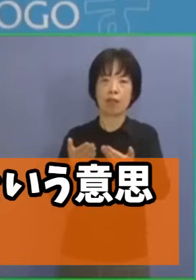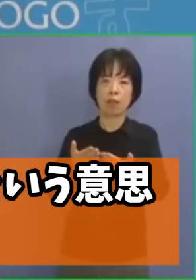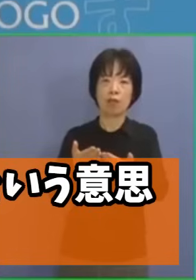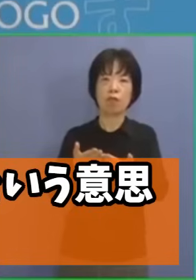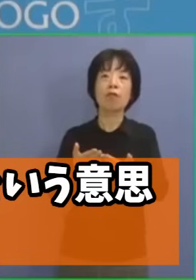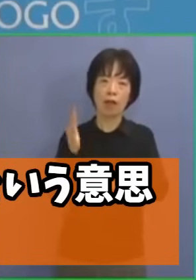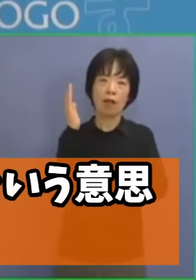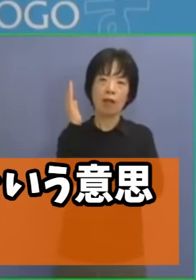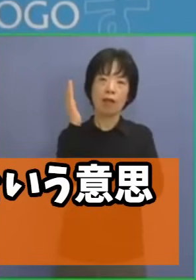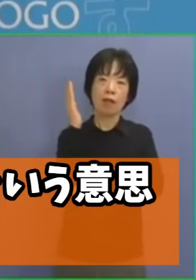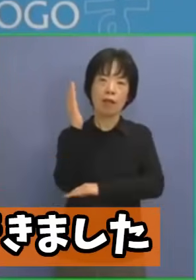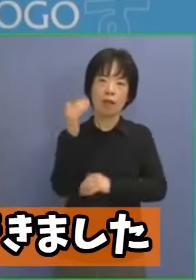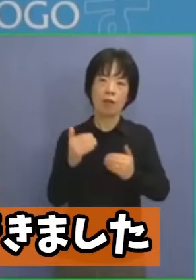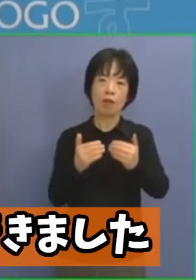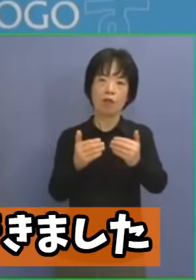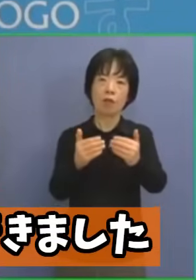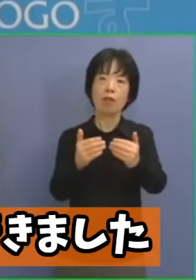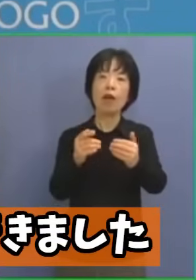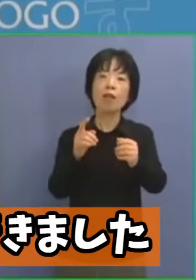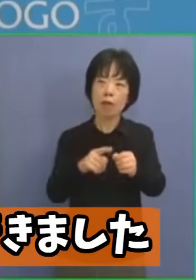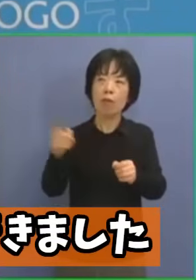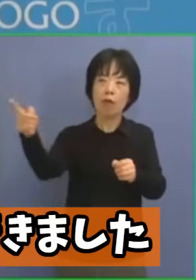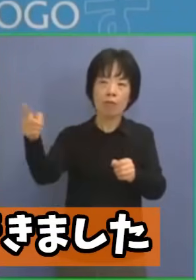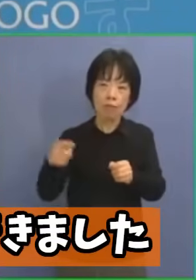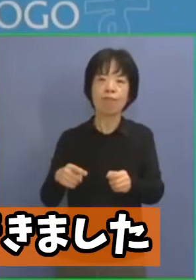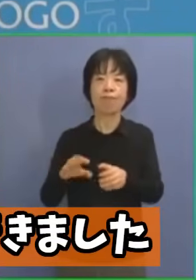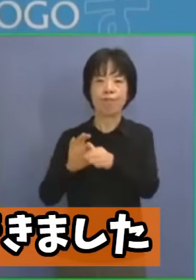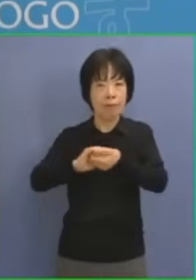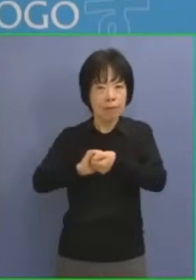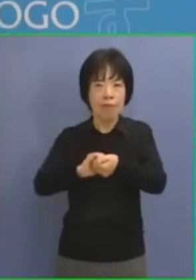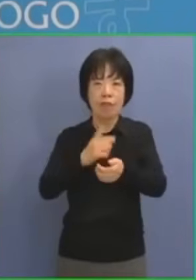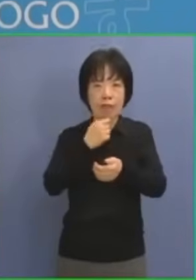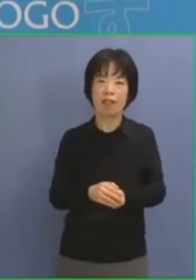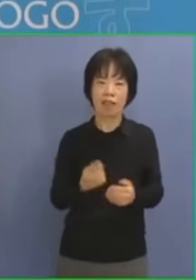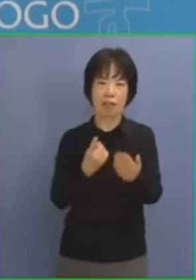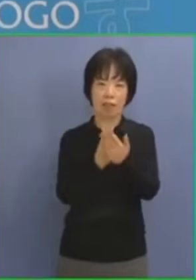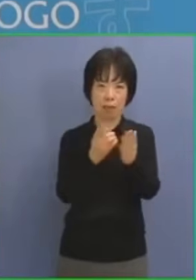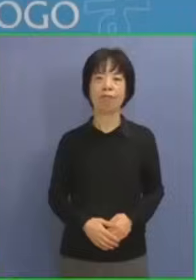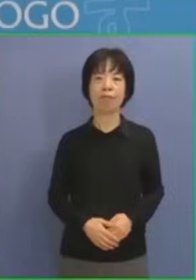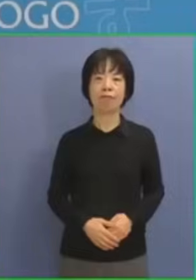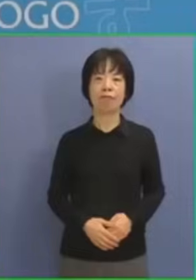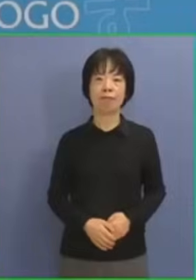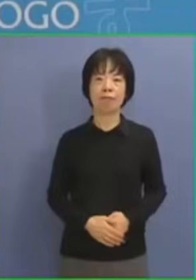していこうという意思をやっぱりこう共有したかったという思いでいきました。 ありがとうございました、